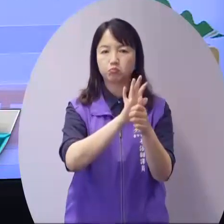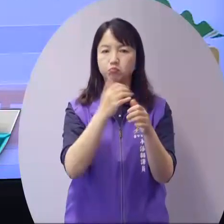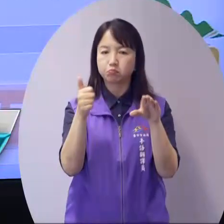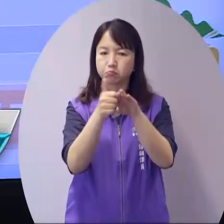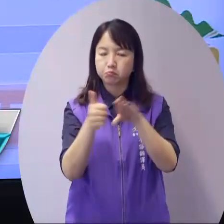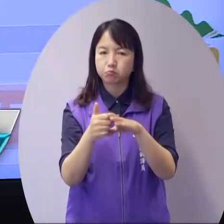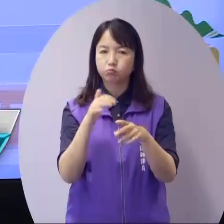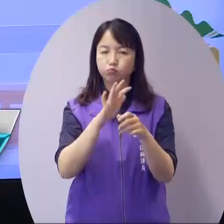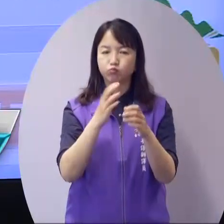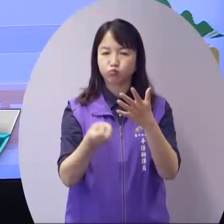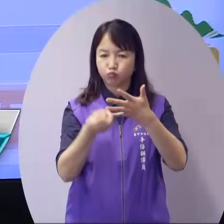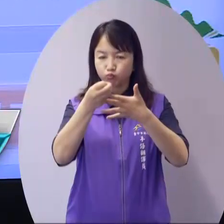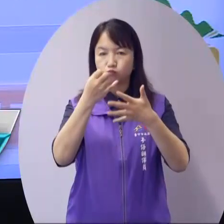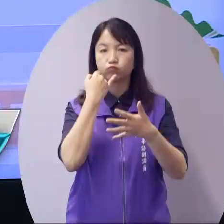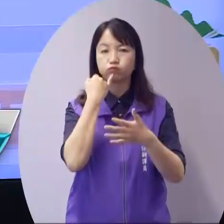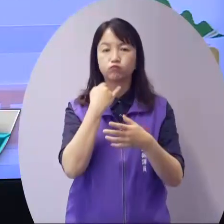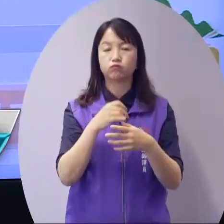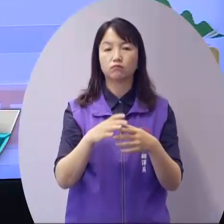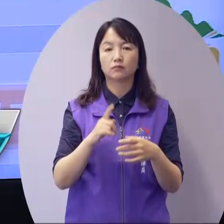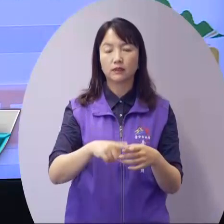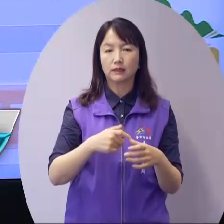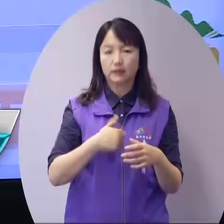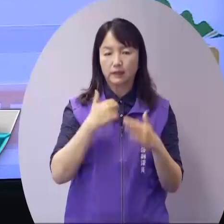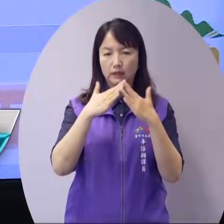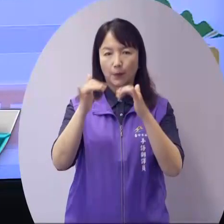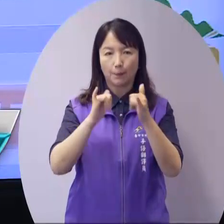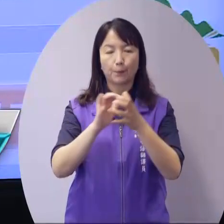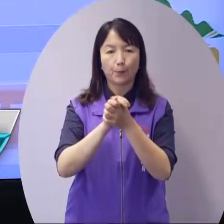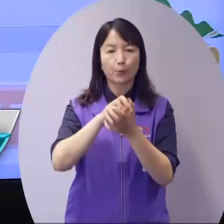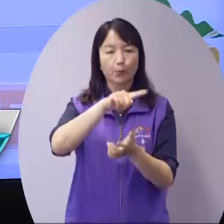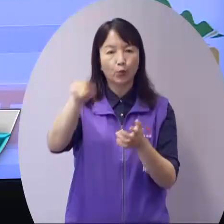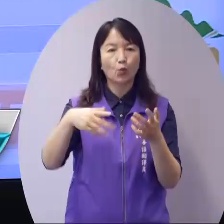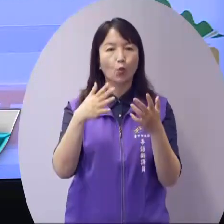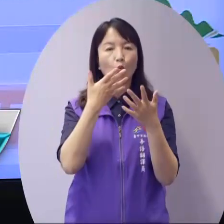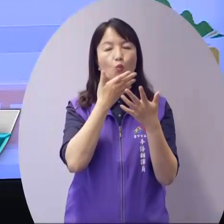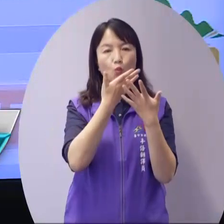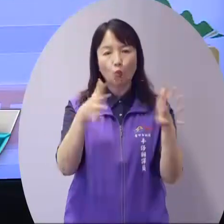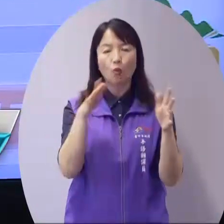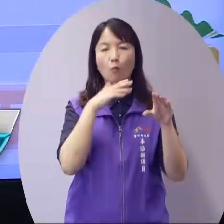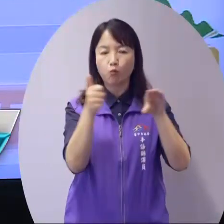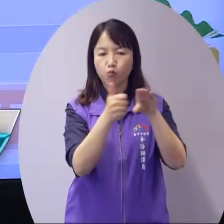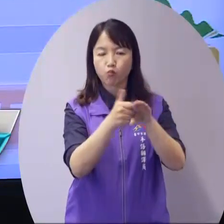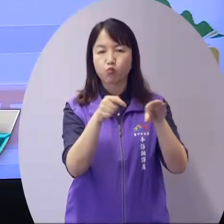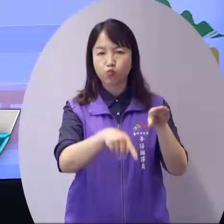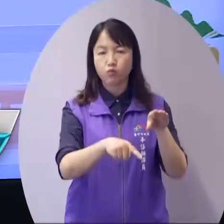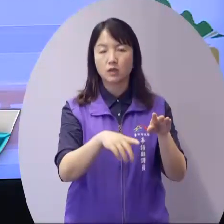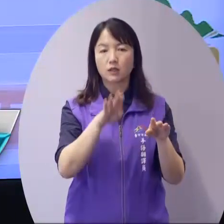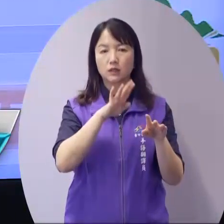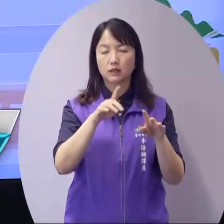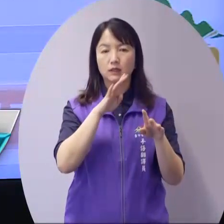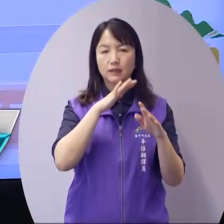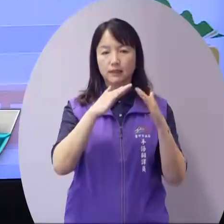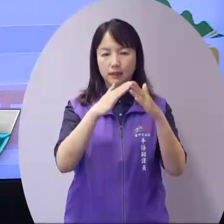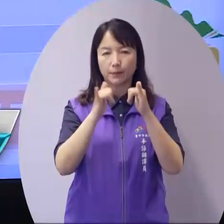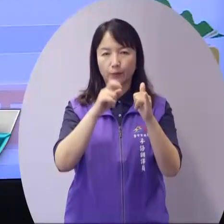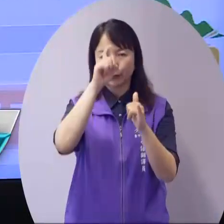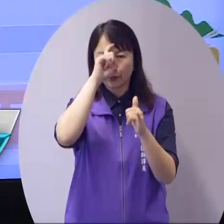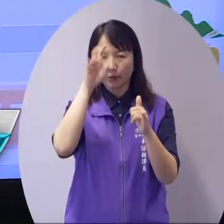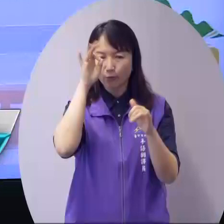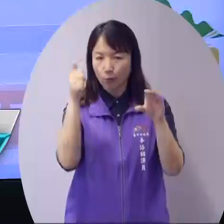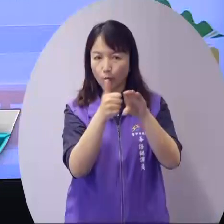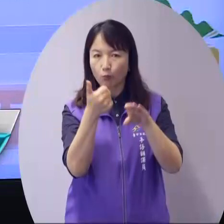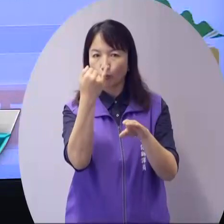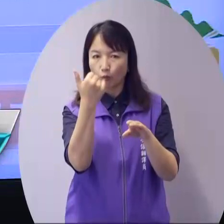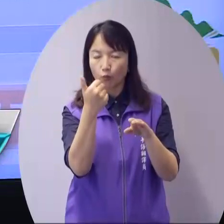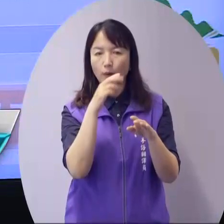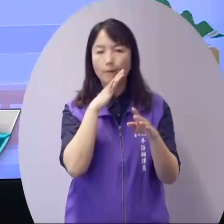提升，但我们希望事实上市民朋友可以多多来使用，那事实上我们就会从这个市民朋友使用的结果